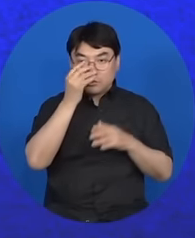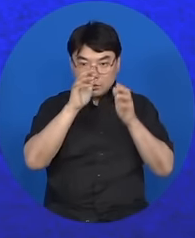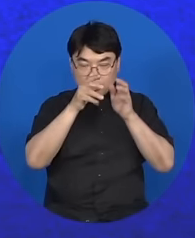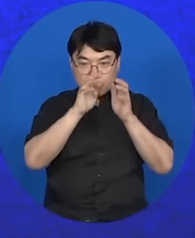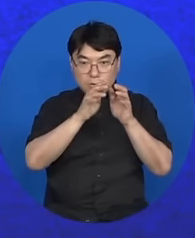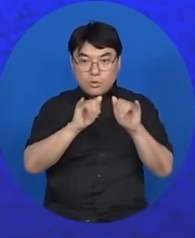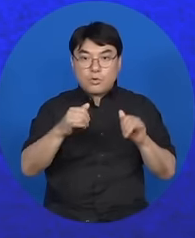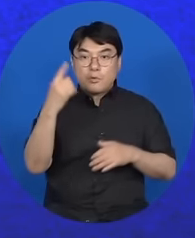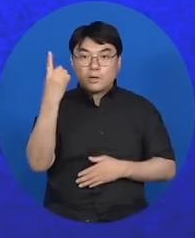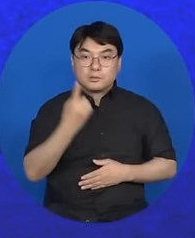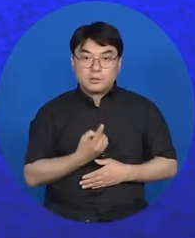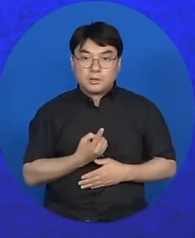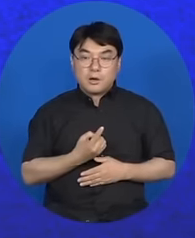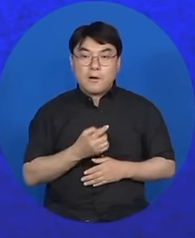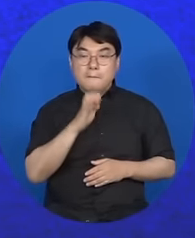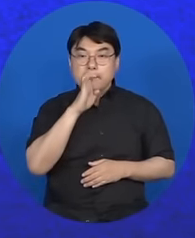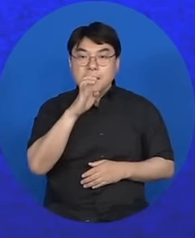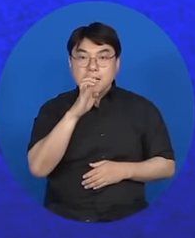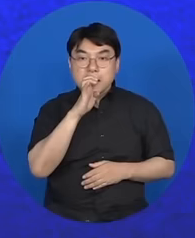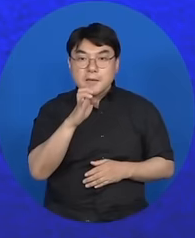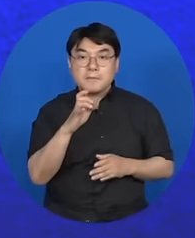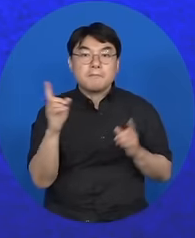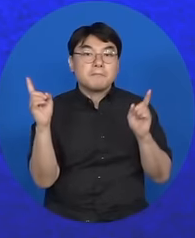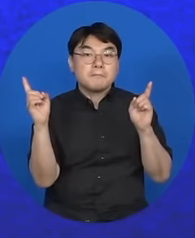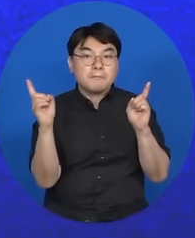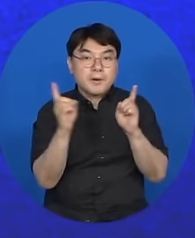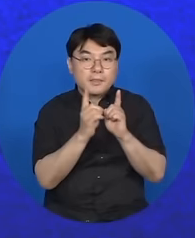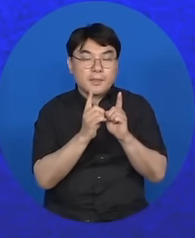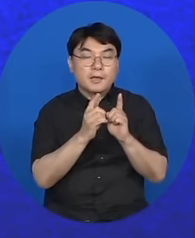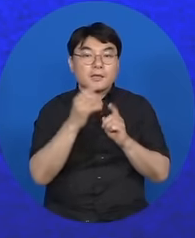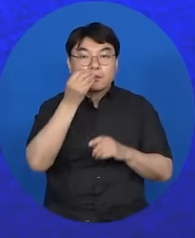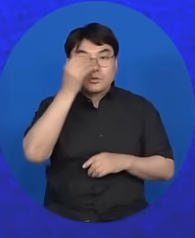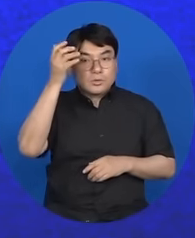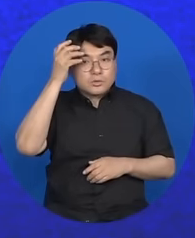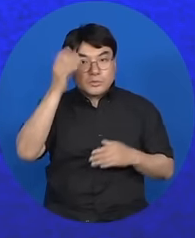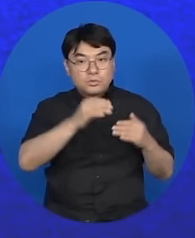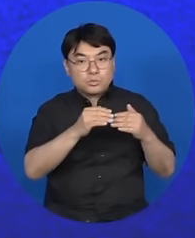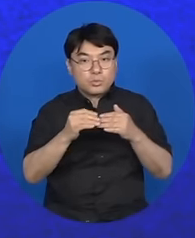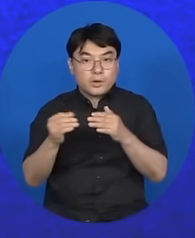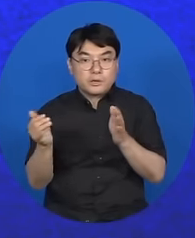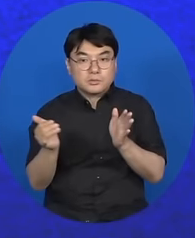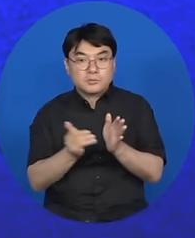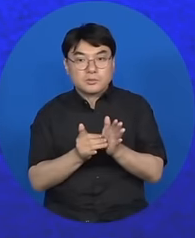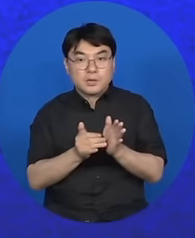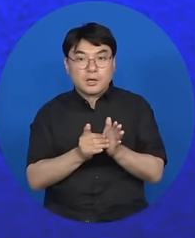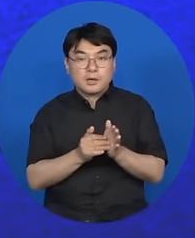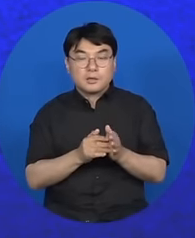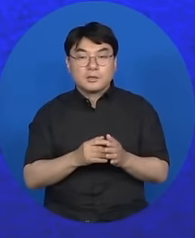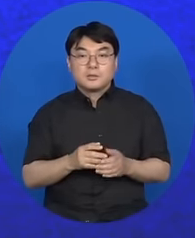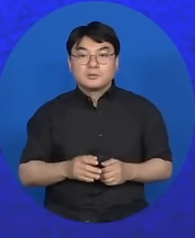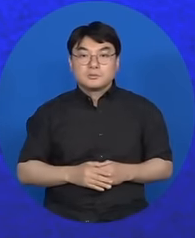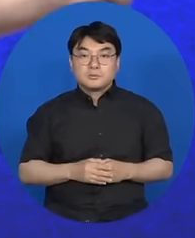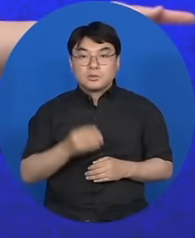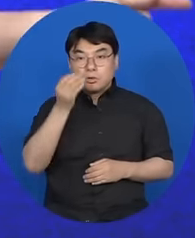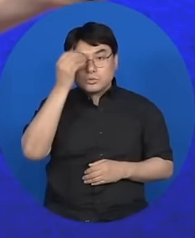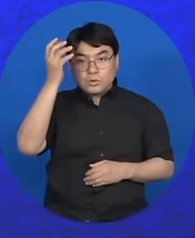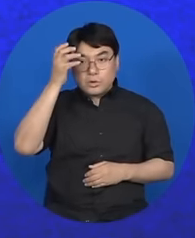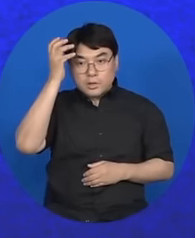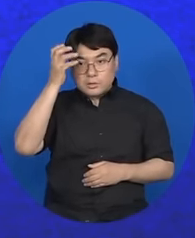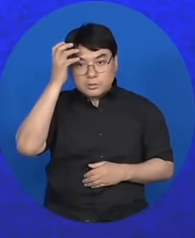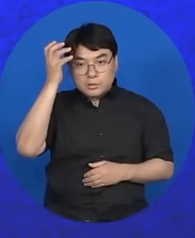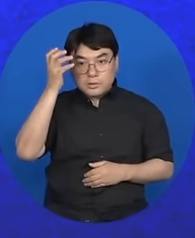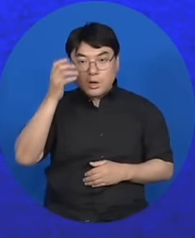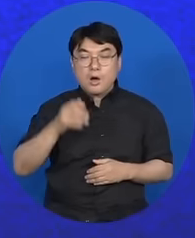빌립을 통해서 따라가서 만나게 했습니다. 마찬가지로 하나님은 성령께서는 빌립을 땅끝으로 보내지 않고 그 땅으로